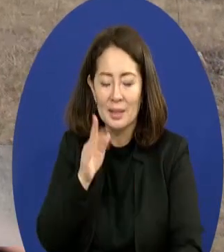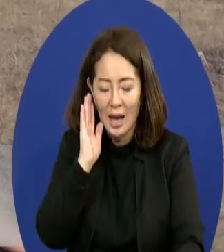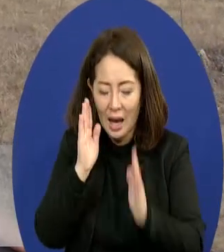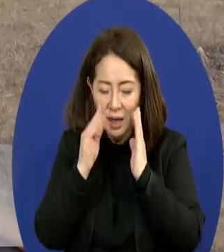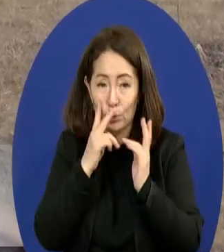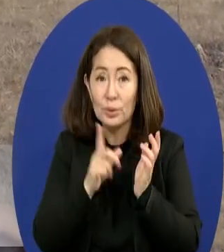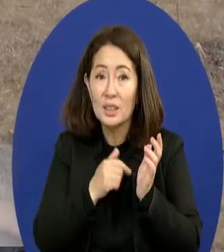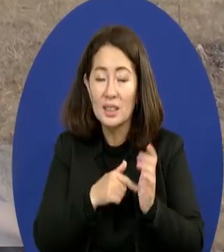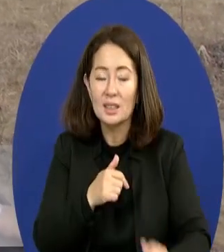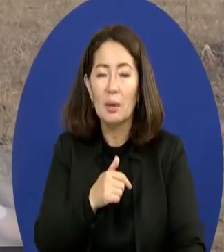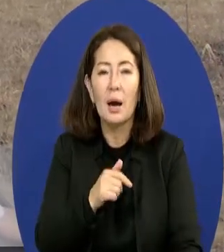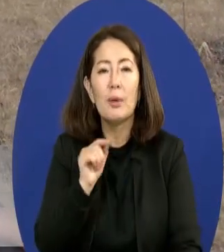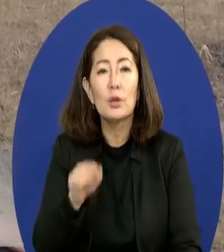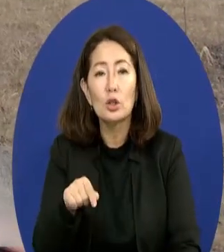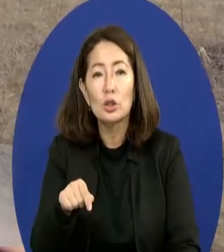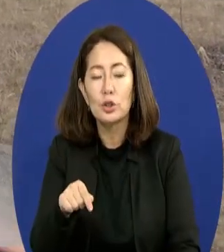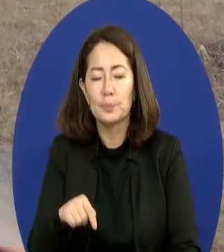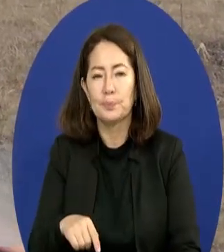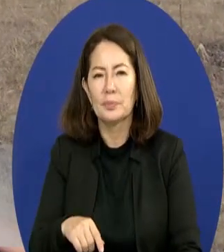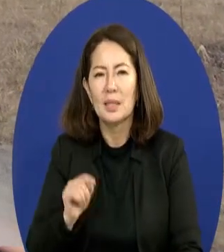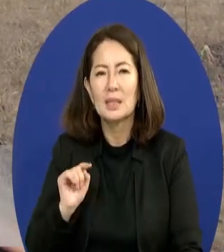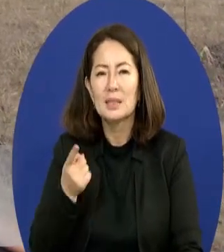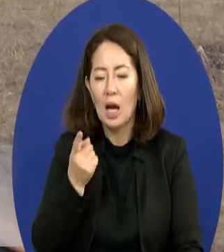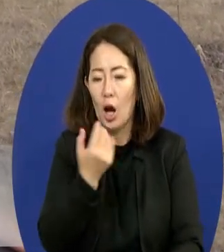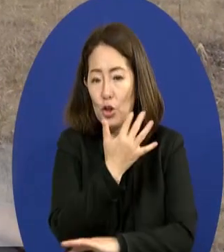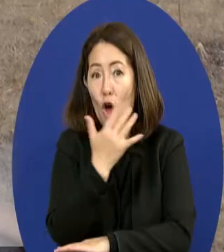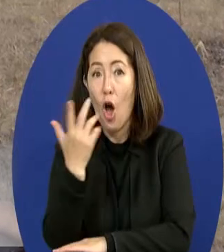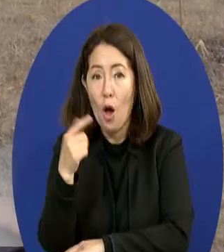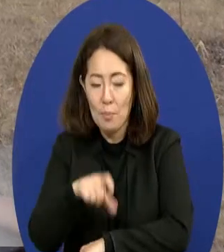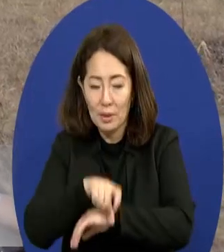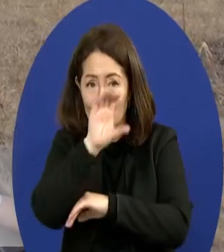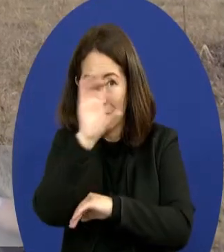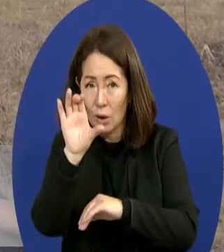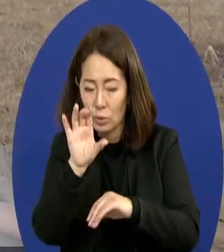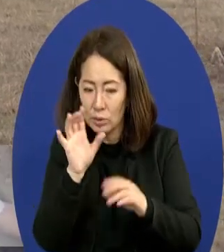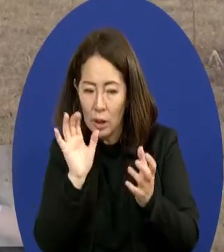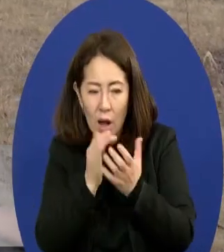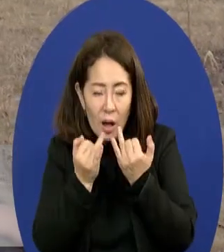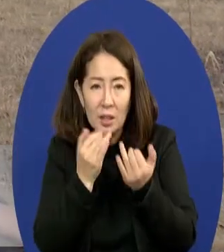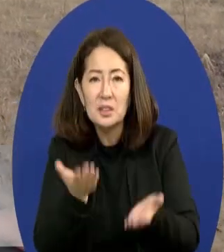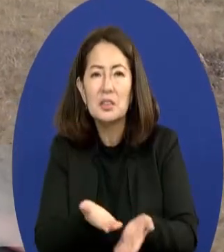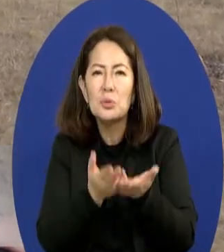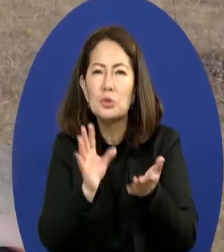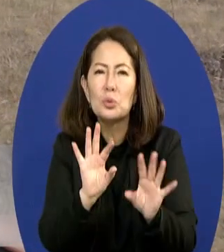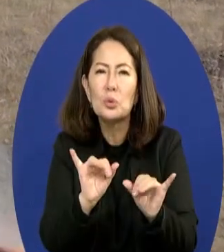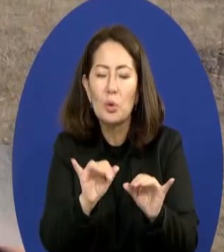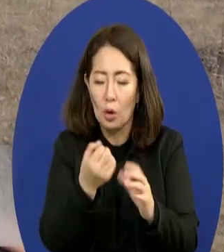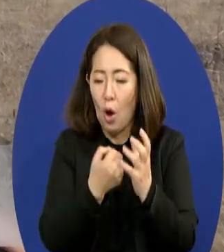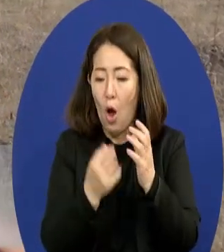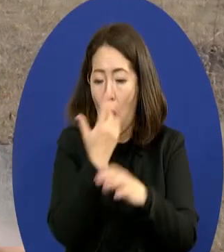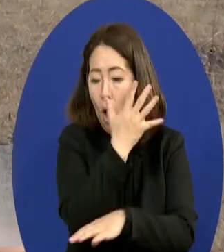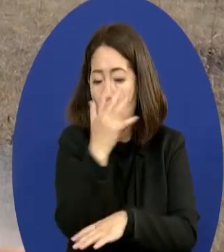үзэх шаардлагатай байгаа. За өнөөдөр яг одоо энэ ой мэрэгжлийн байгууллагуудад бид нар ямар дэмжлэг үзүүлж байна гэвэл ой мэрэгжлийн байгууллагууд